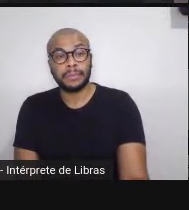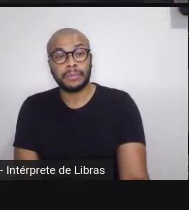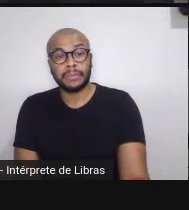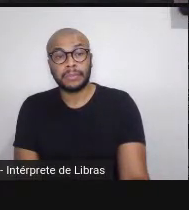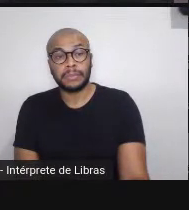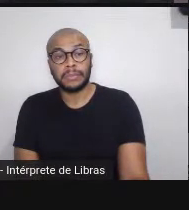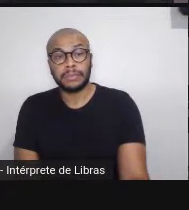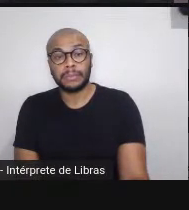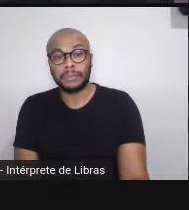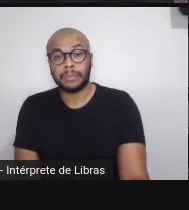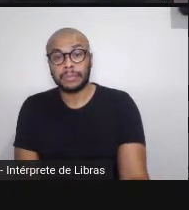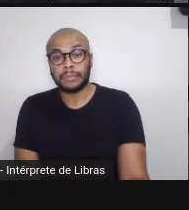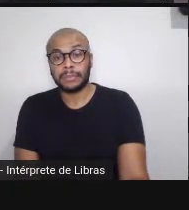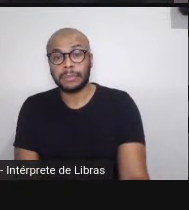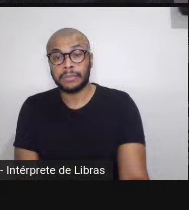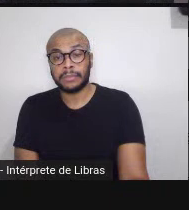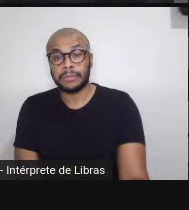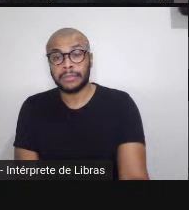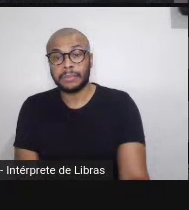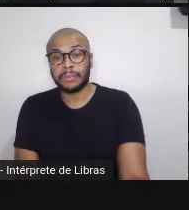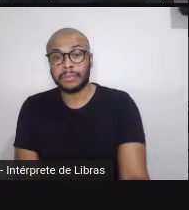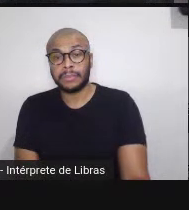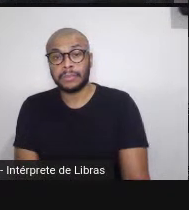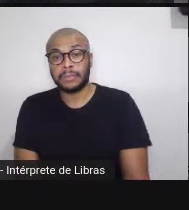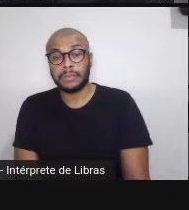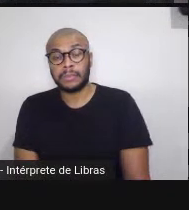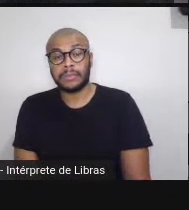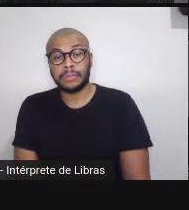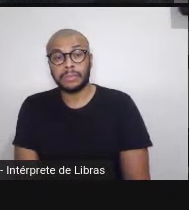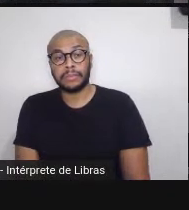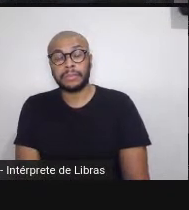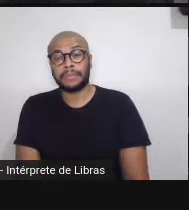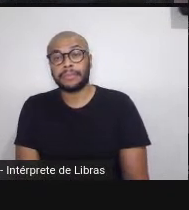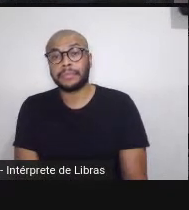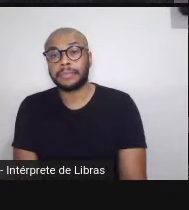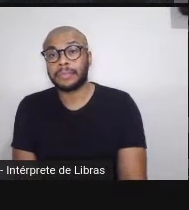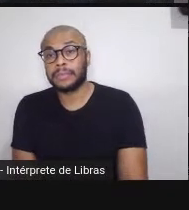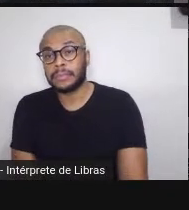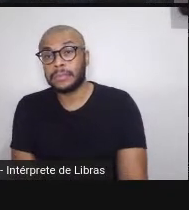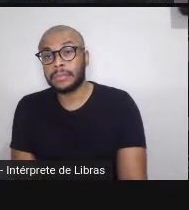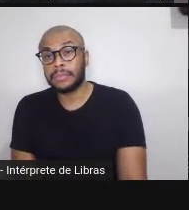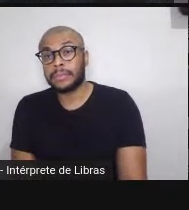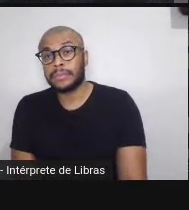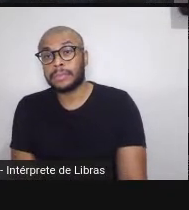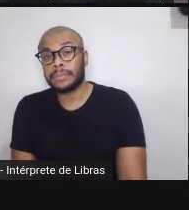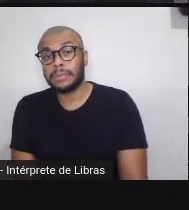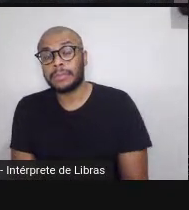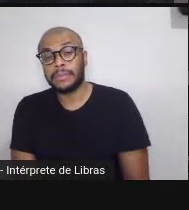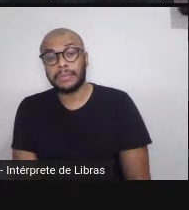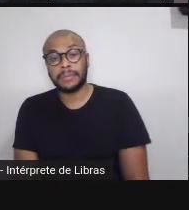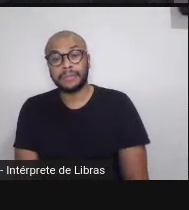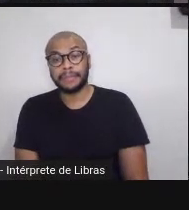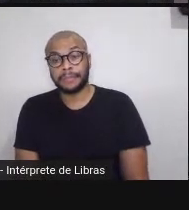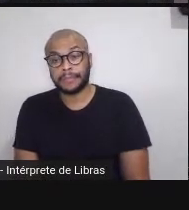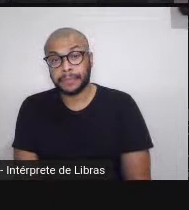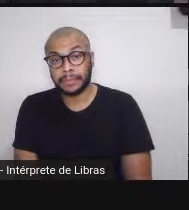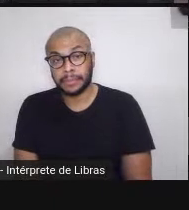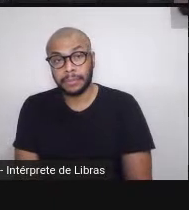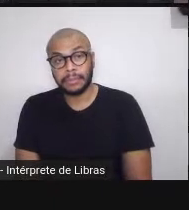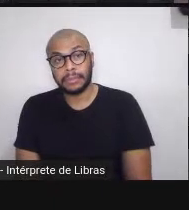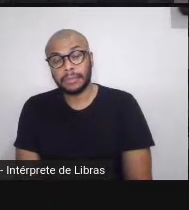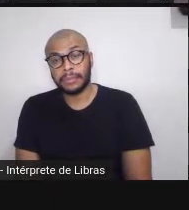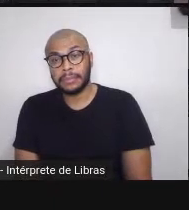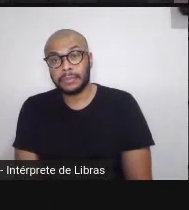takie jak na przykład Nowak, Bośniak, Waszak, Staszak, Gucio, one w Litwie mnogiej mają